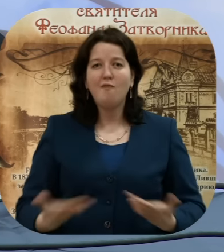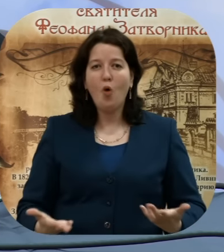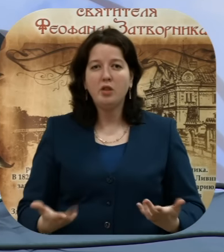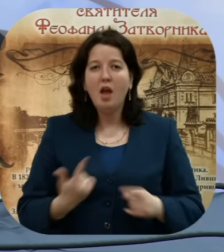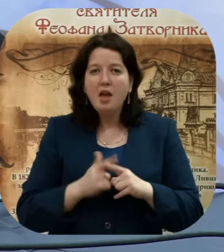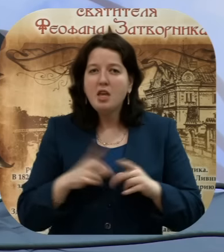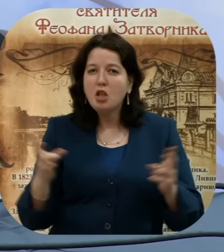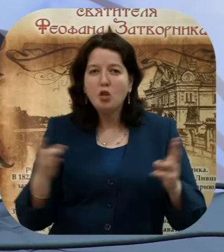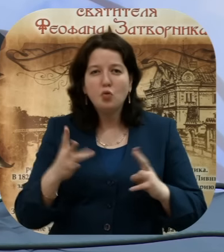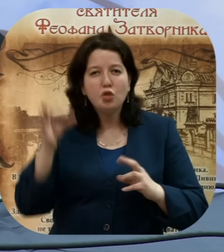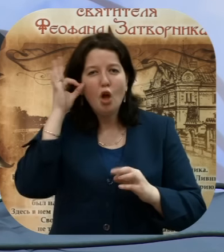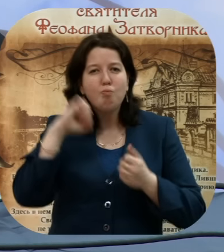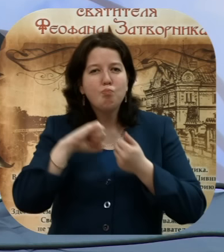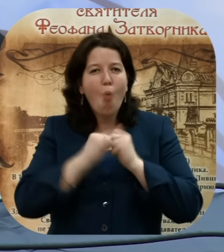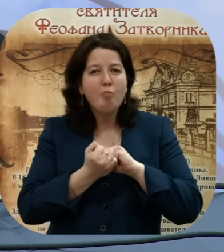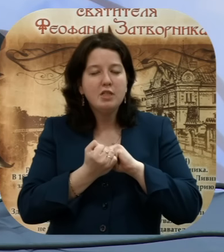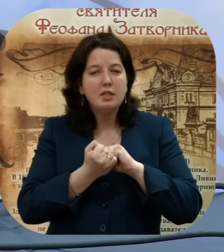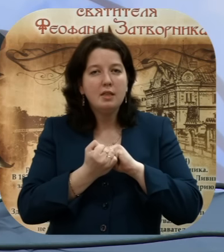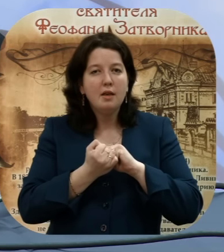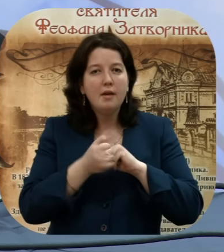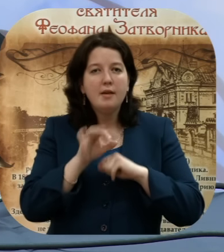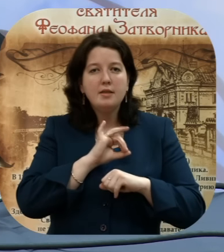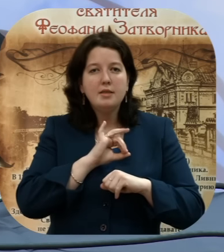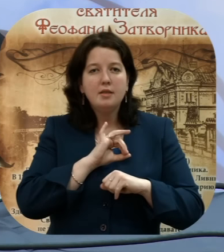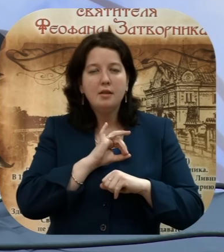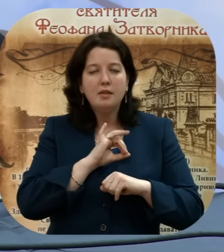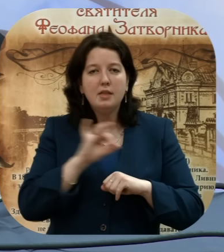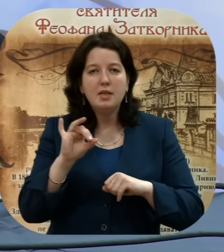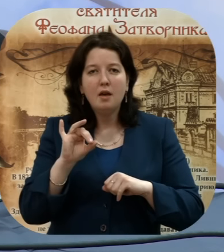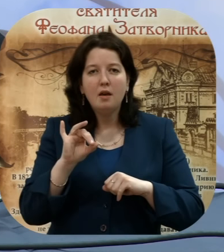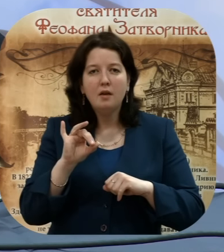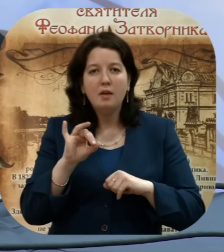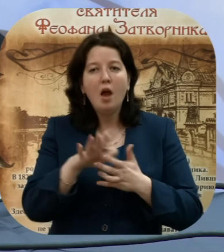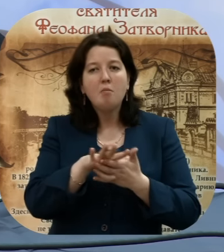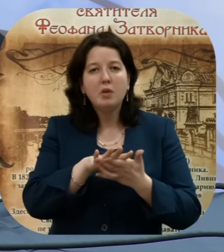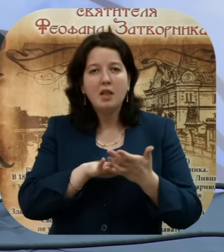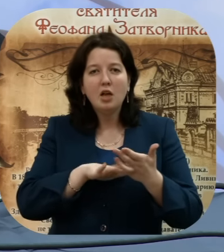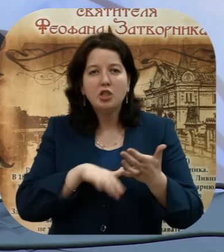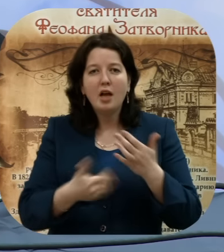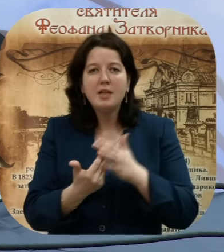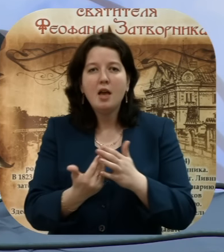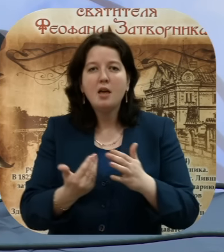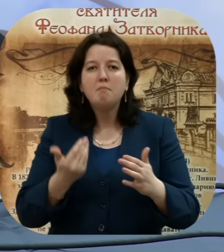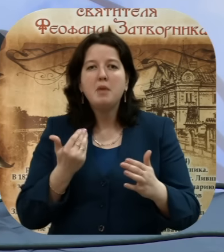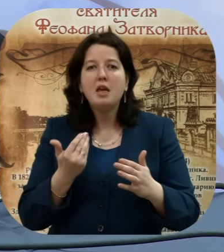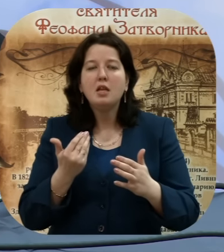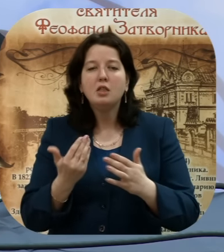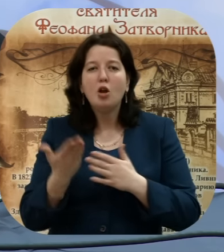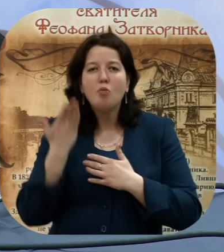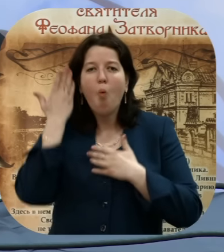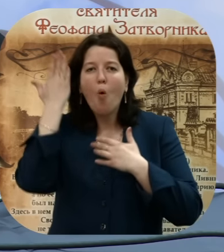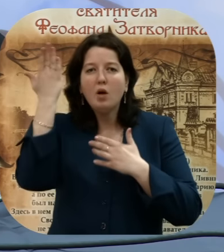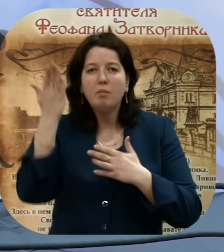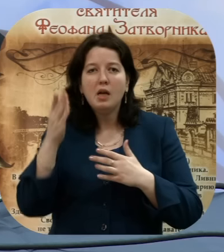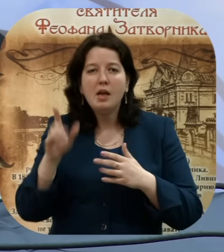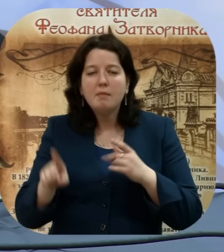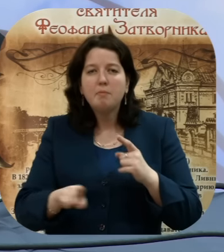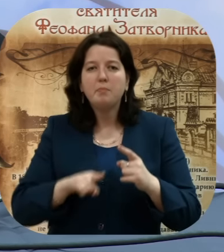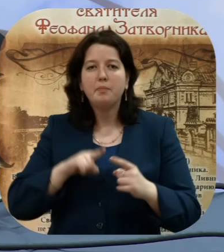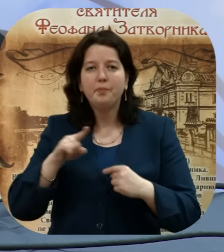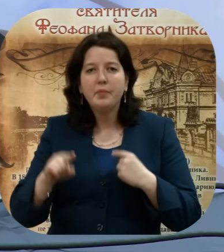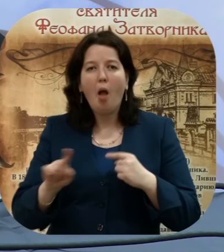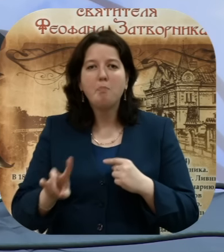конечно, помнить и, конечно, продолжать перед Богом каяться.